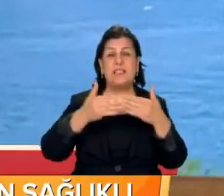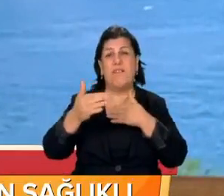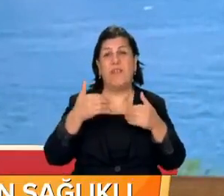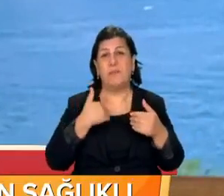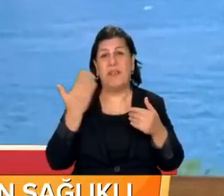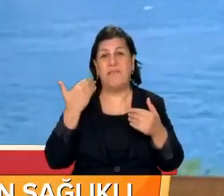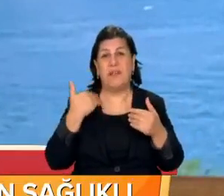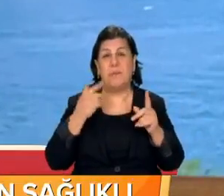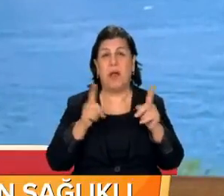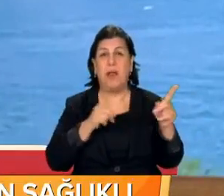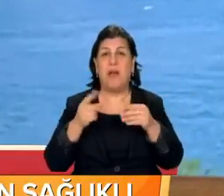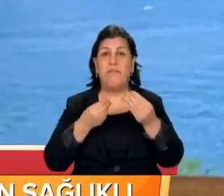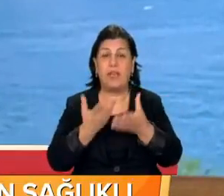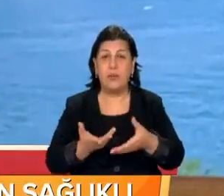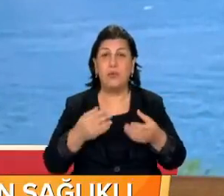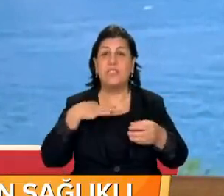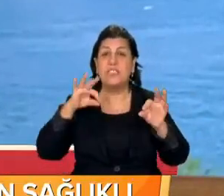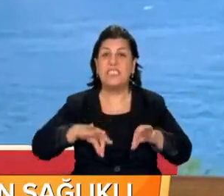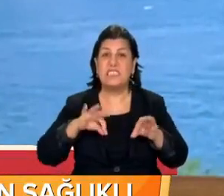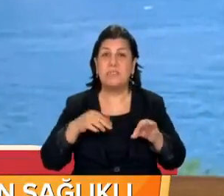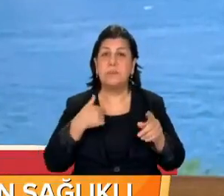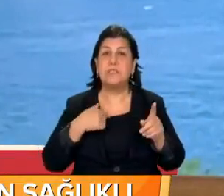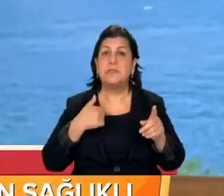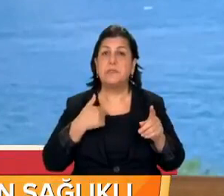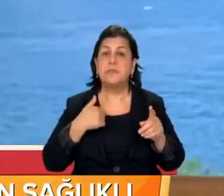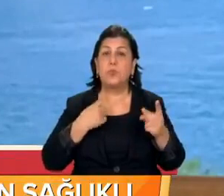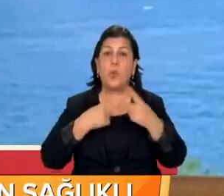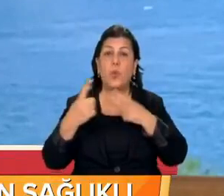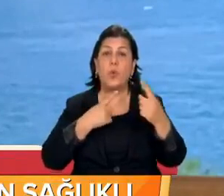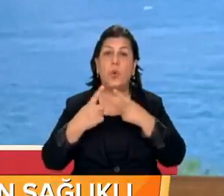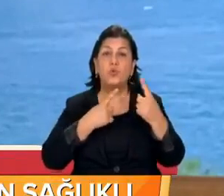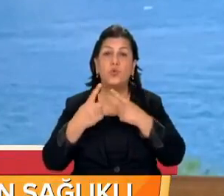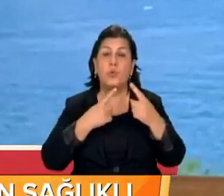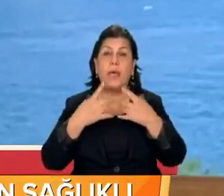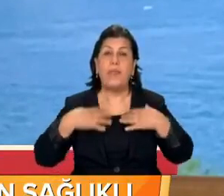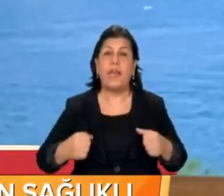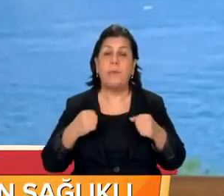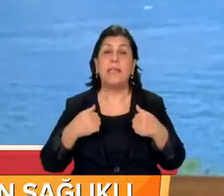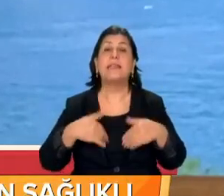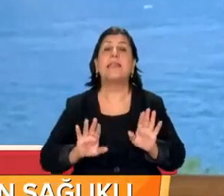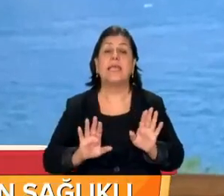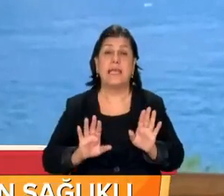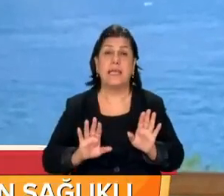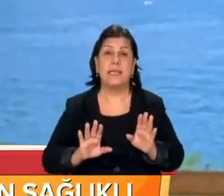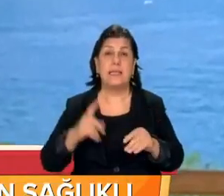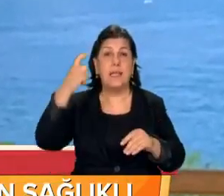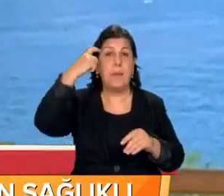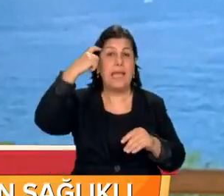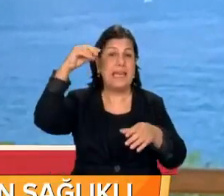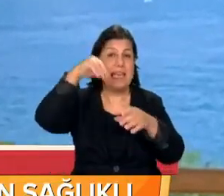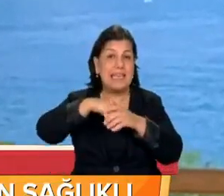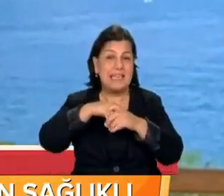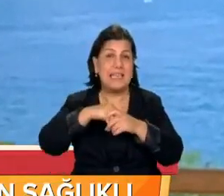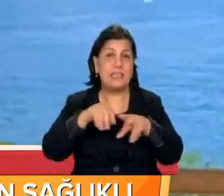şu an görüyoruz ki bu sadece Çünkü bizim yöntemlerimiz konuşma terapisi üstüne değil mi takım beyinle